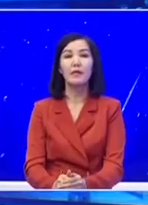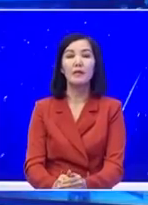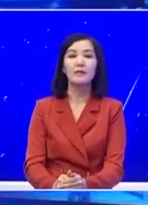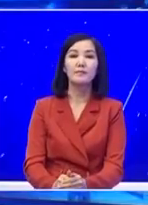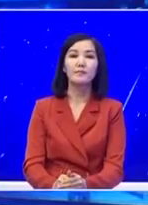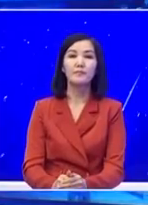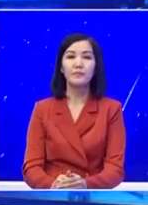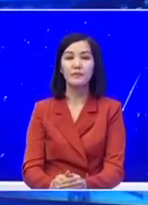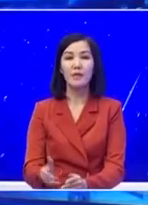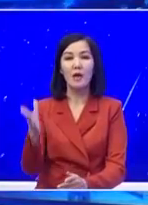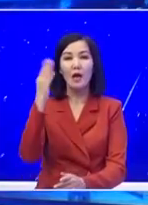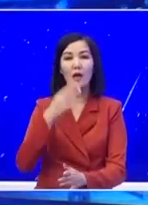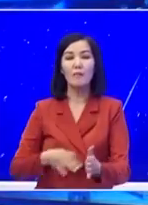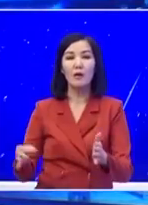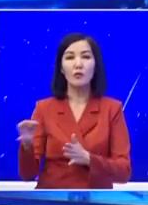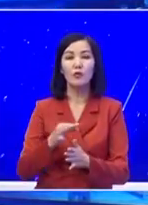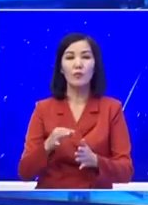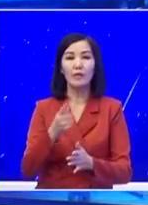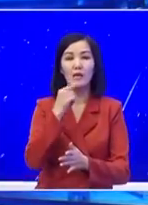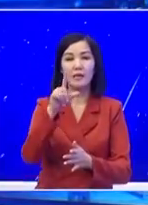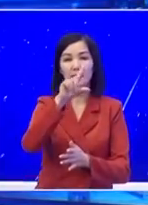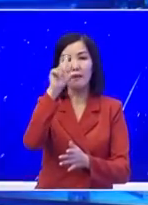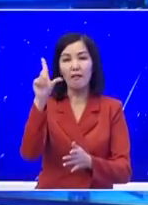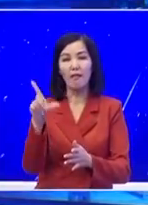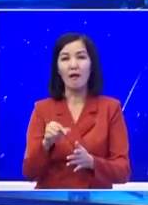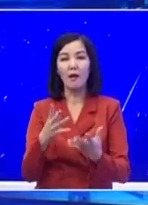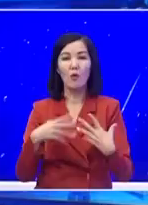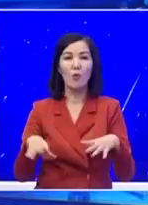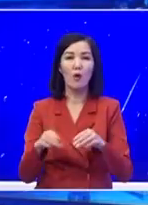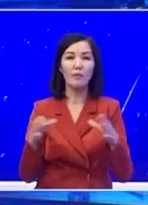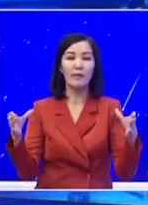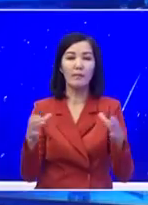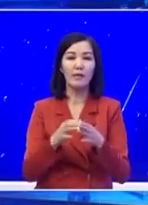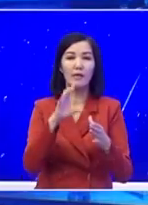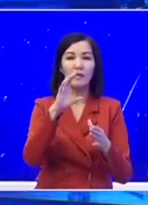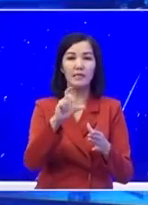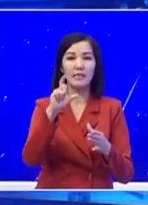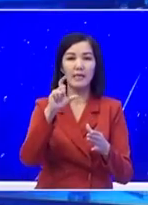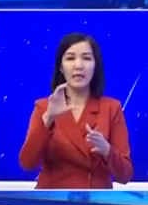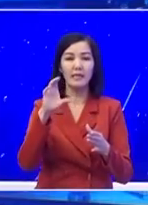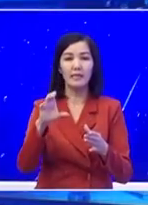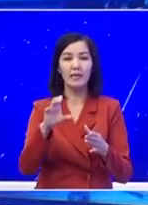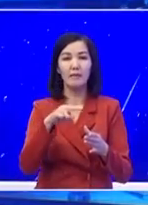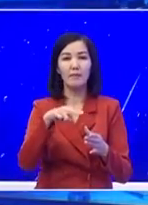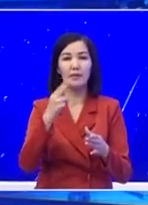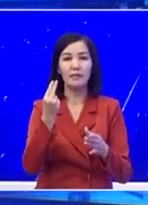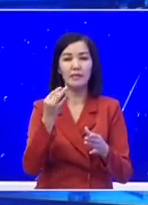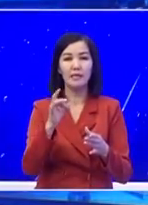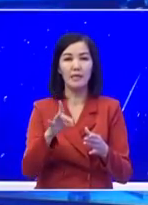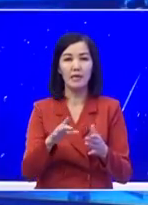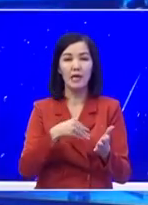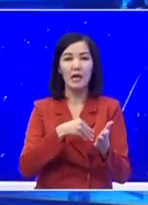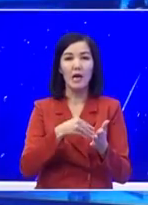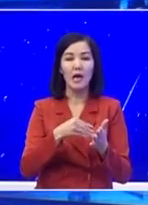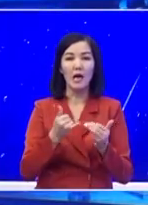Жұмыла көтерген жүк жеңіл. Облыстық Қызылай қоғамы бірлестігі өңірлік сеске ПЦР талтамаларын алуға